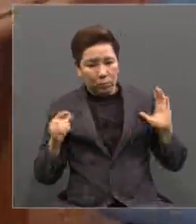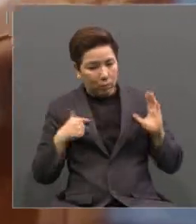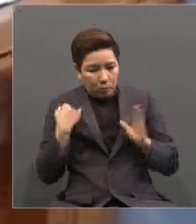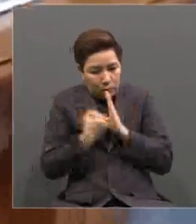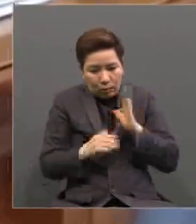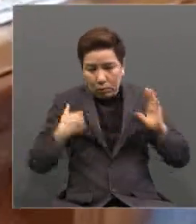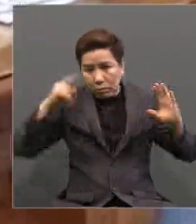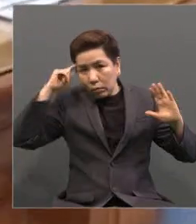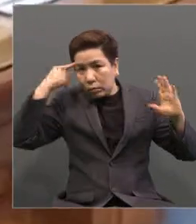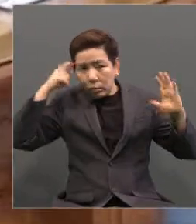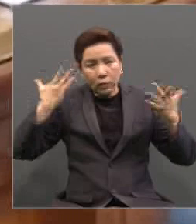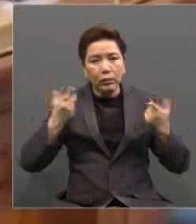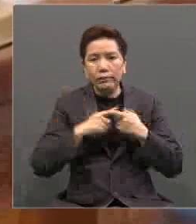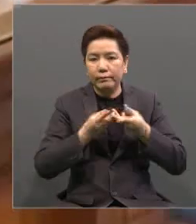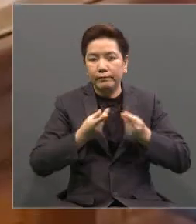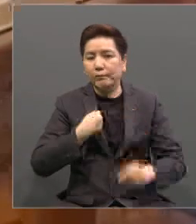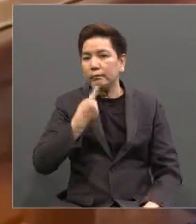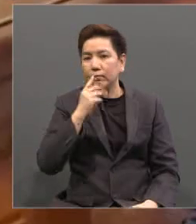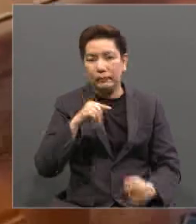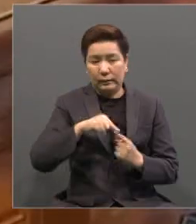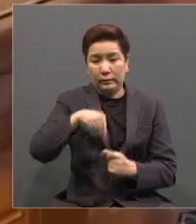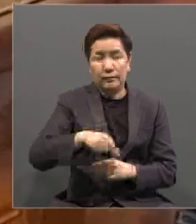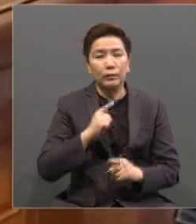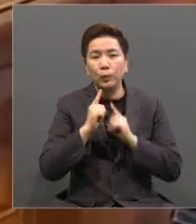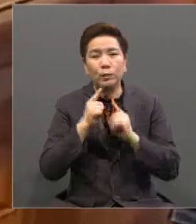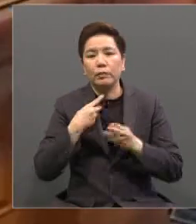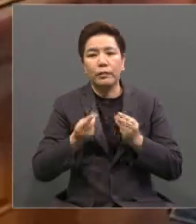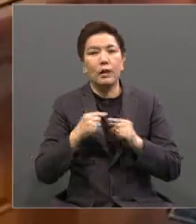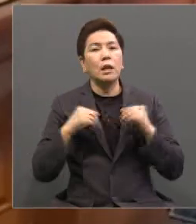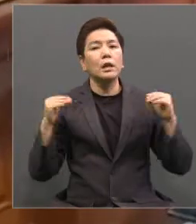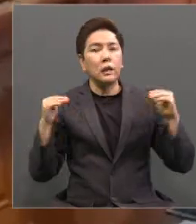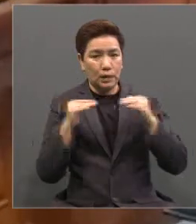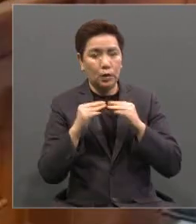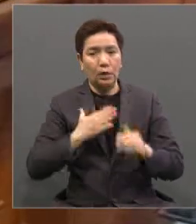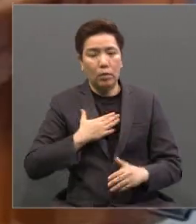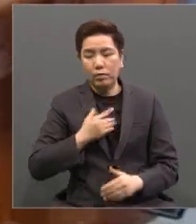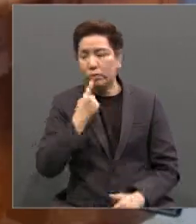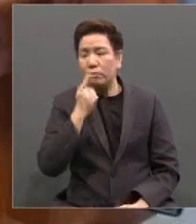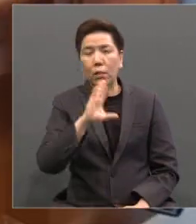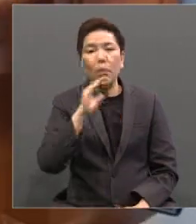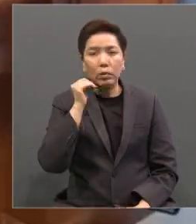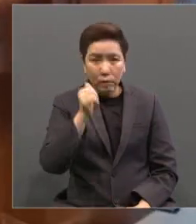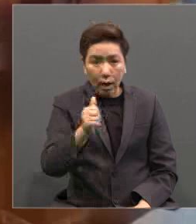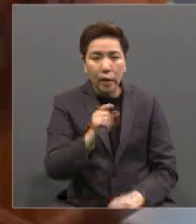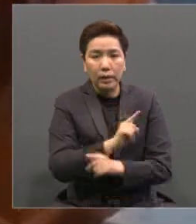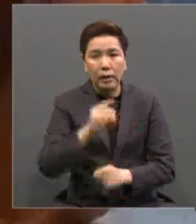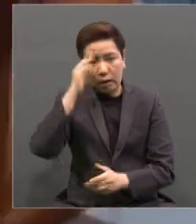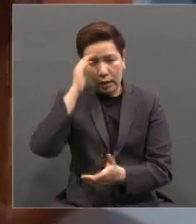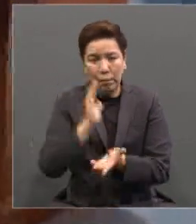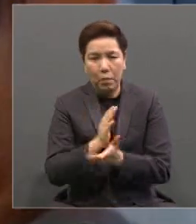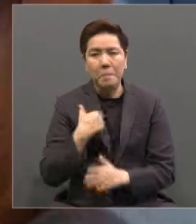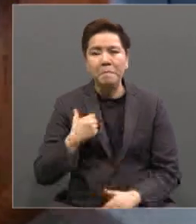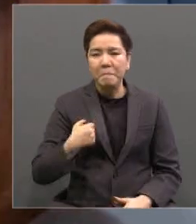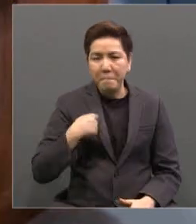ปฏิเสธครับและไม่ขอให้รายละเอียดในชั้นสอบสวนซึ่งเป็นศิษย์ของผู้ต้องหาสามารถทำได้นะครับแต่ว่าทางเจ้าหน้าที่มั่นใจ